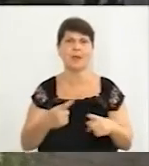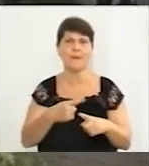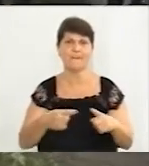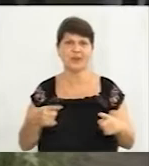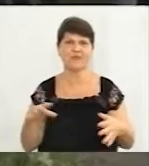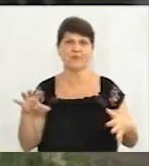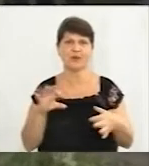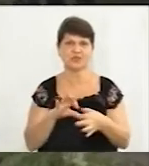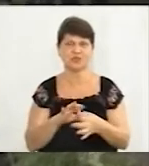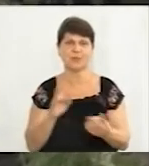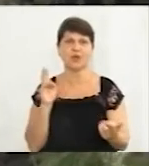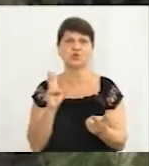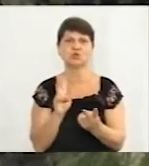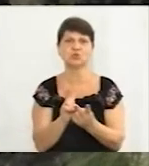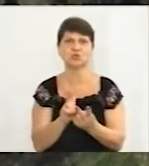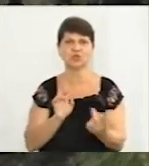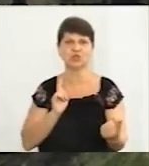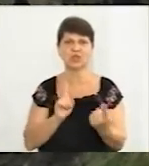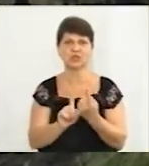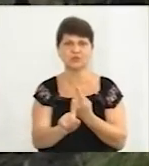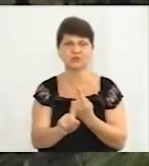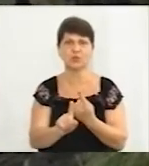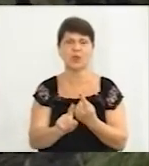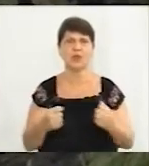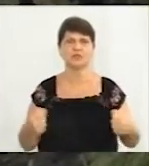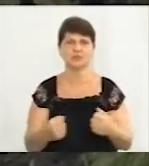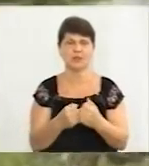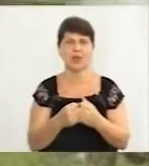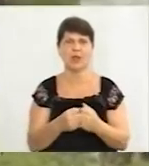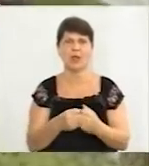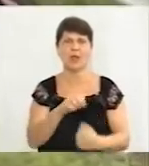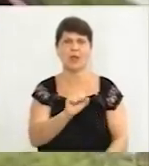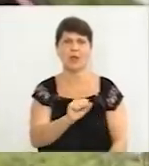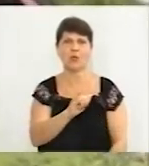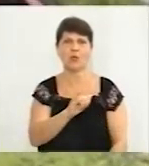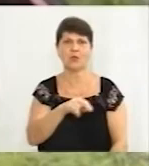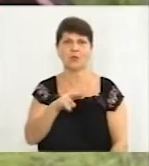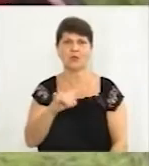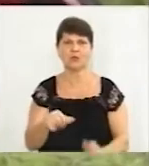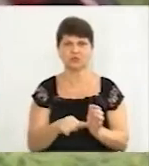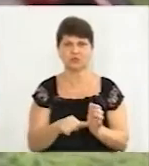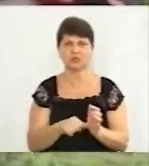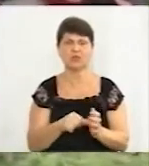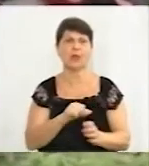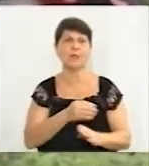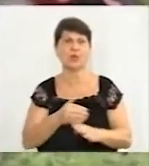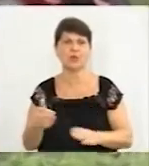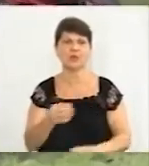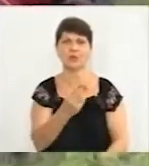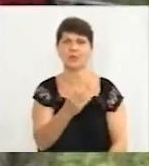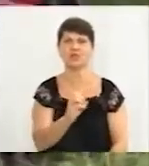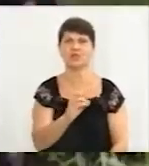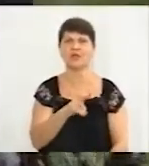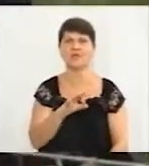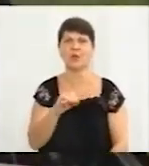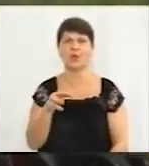напівпричепом виїхав на зустрічну смугу руху, де спочатку зіткнувся із автомобілем Audi A6, а потім із Chevrolet Aveo. Внаслідок